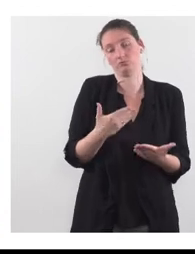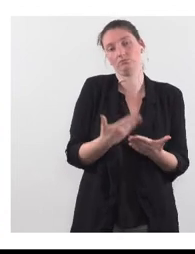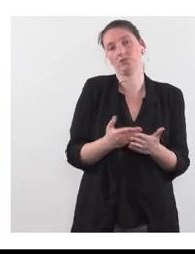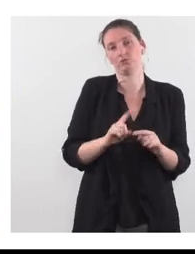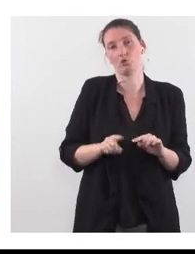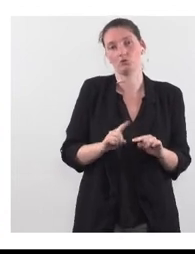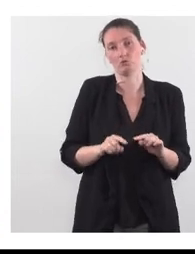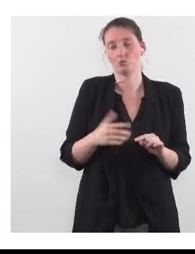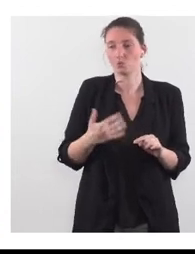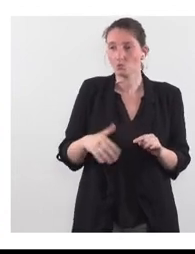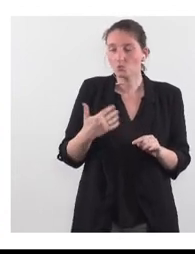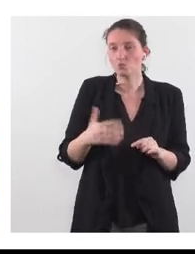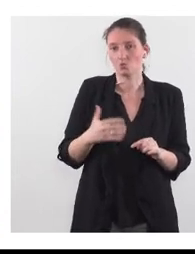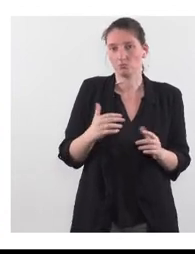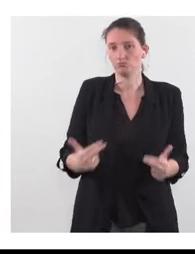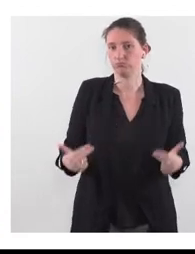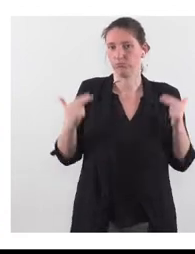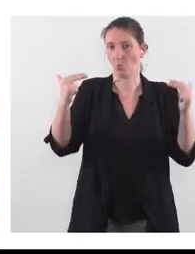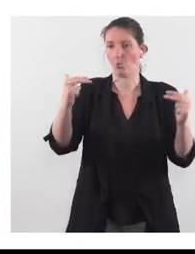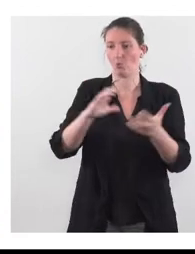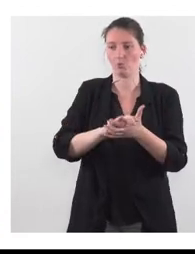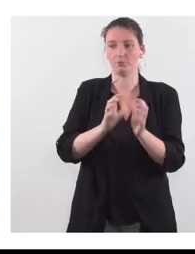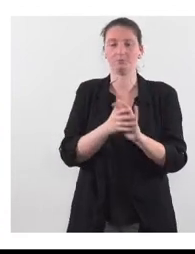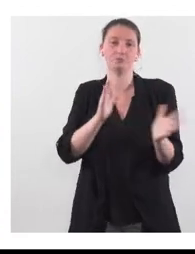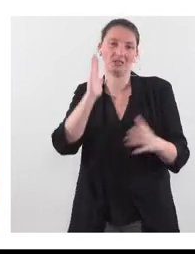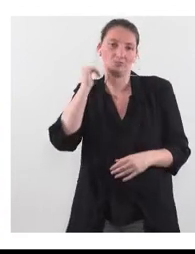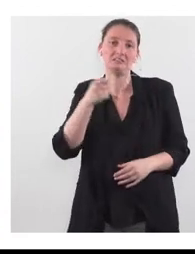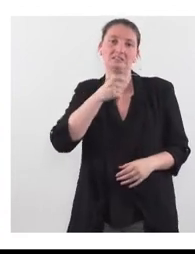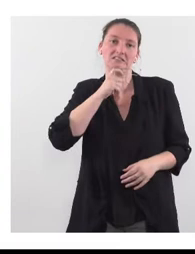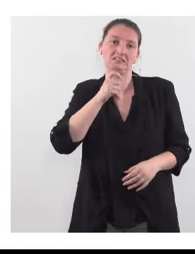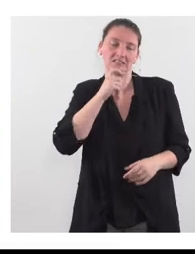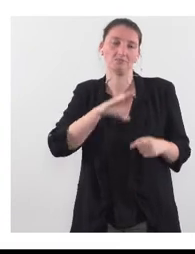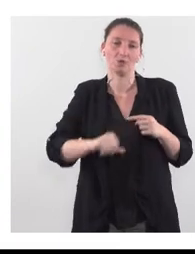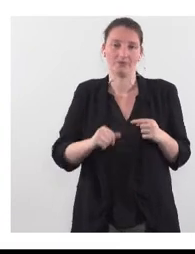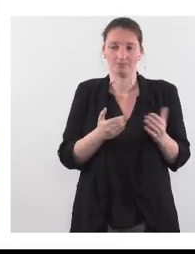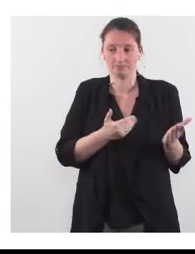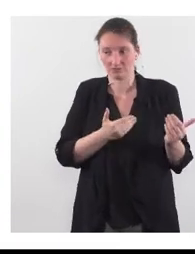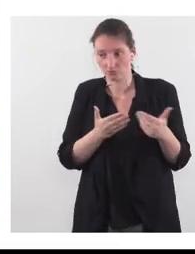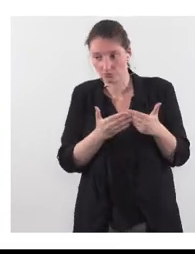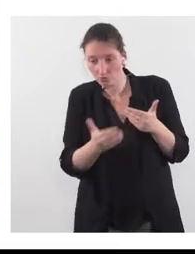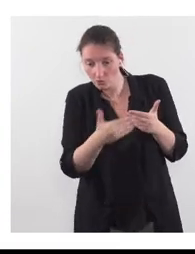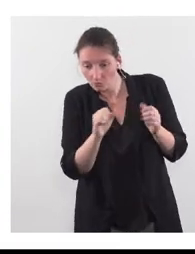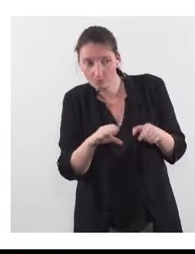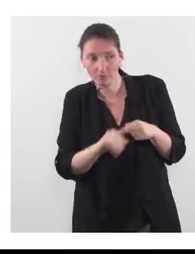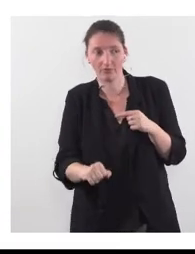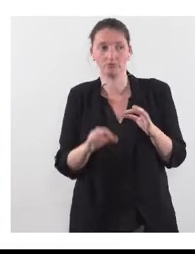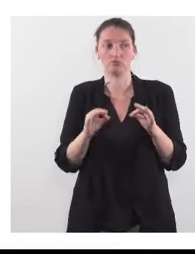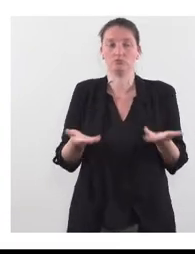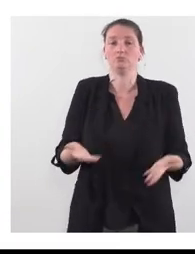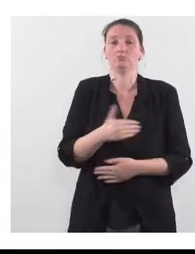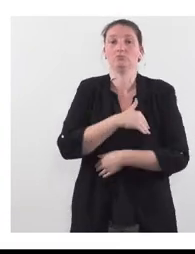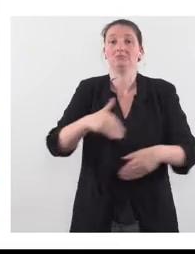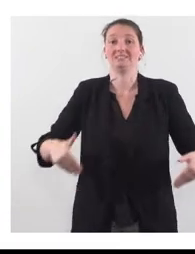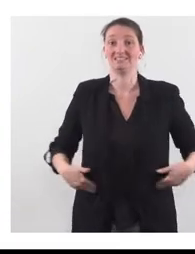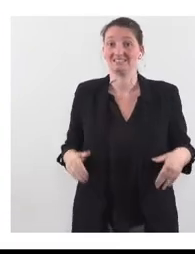élevé et peut-être c'est pour cela que nous ne l'avons pas encore fait. Nous attendons peut-être la bonne occasion d'exercer ce pouvoir. Le dernier pouvoir que nous avons